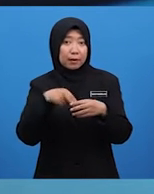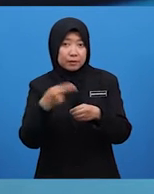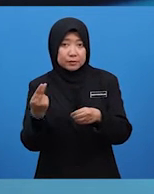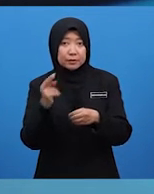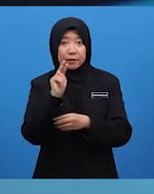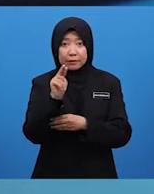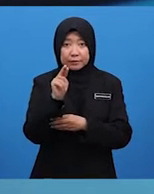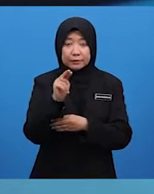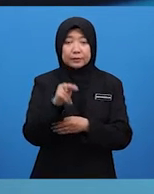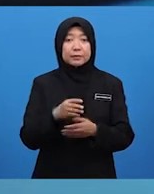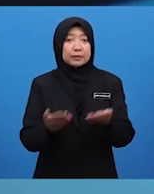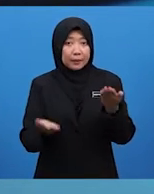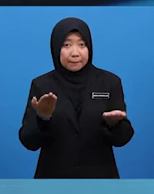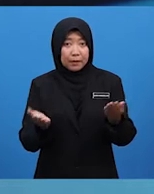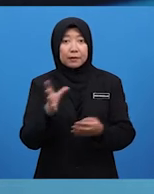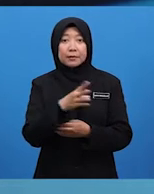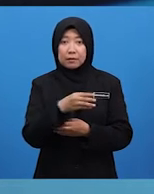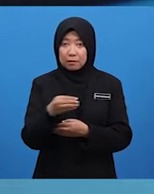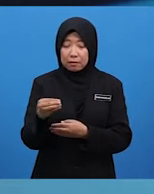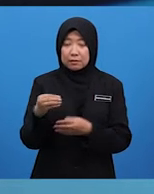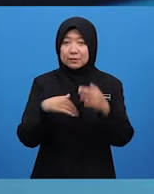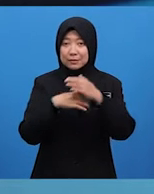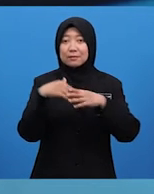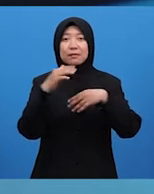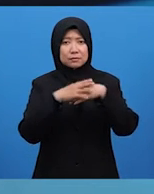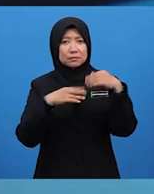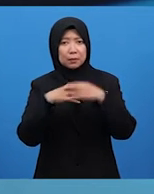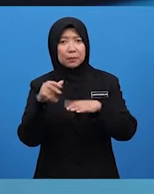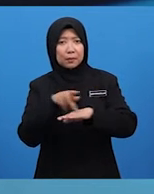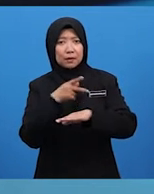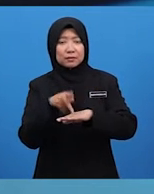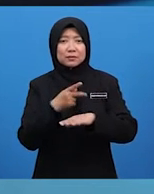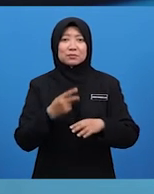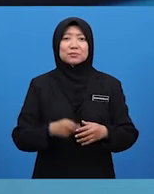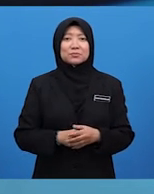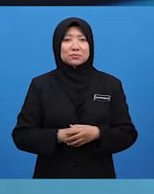nanti seimbang dan selesa dipakai.